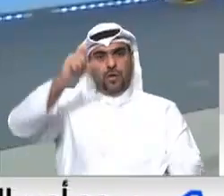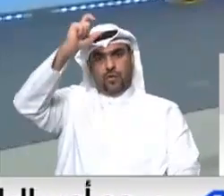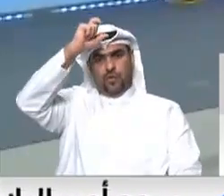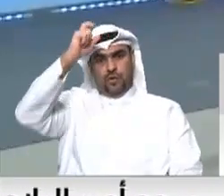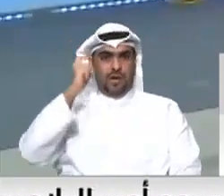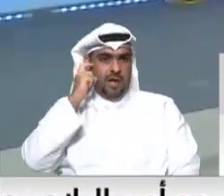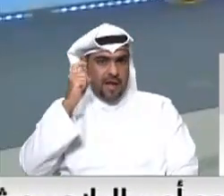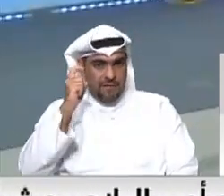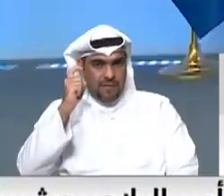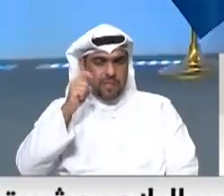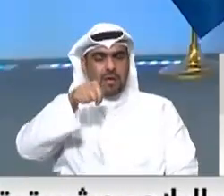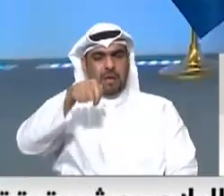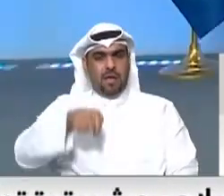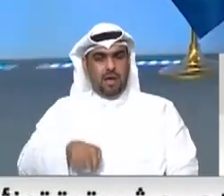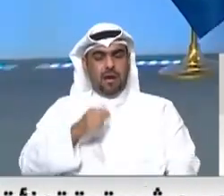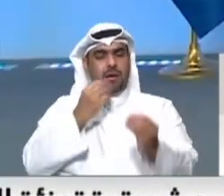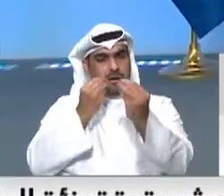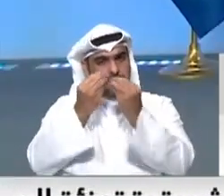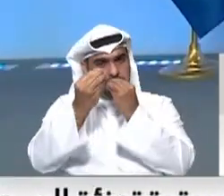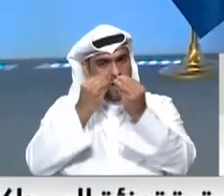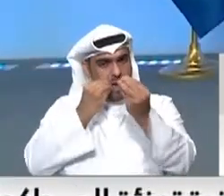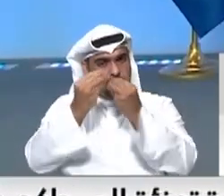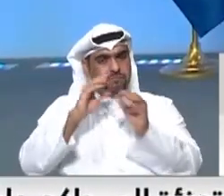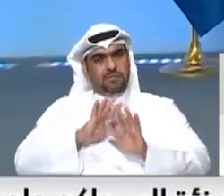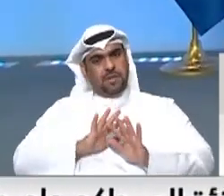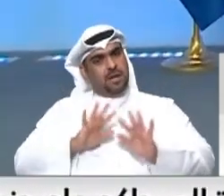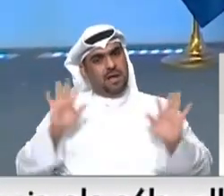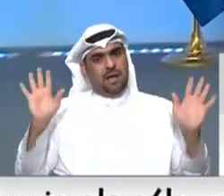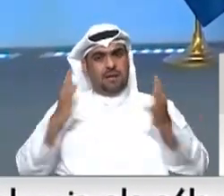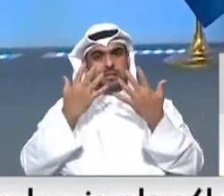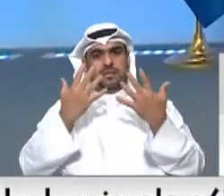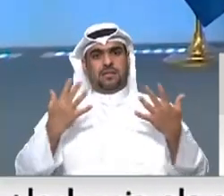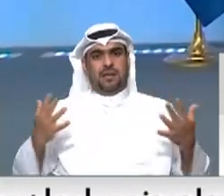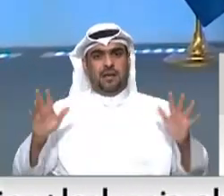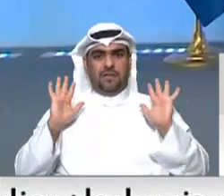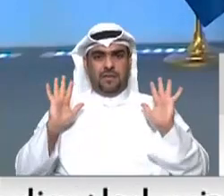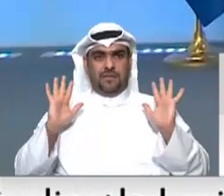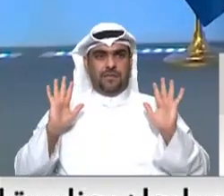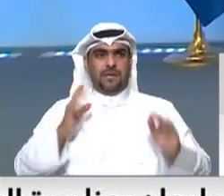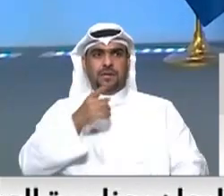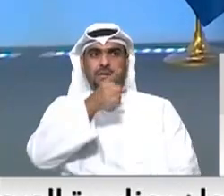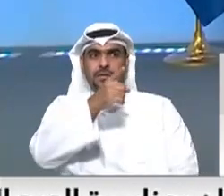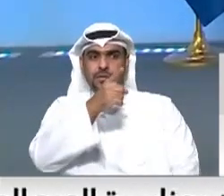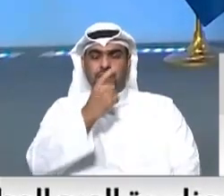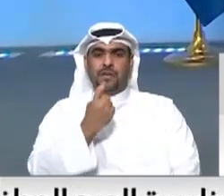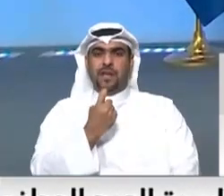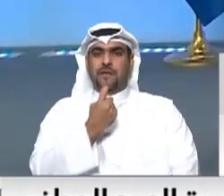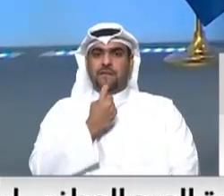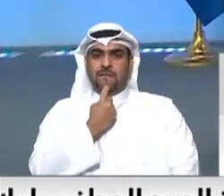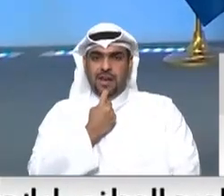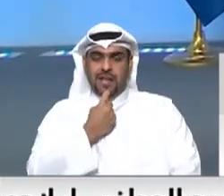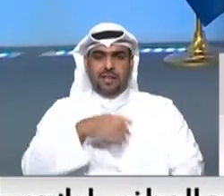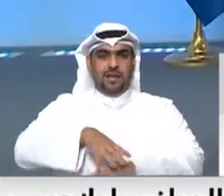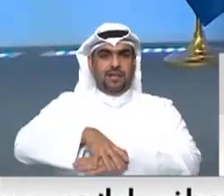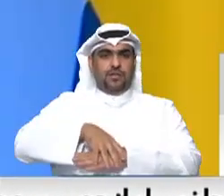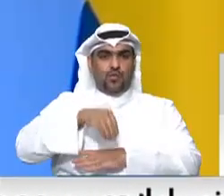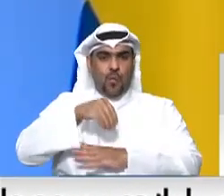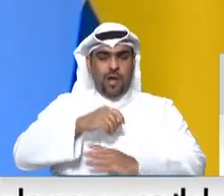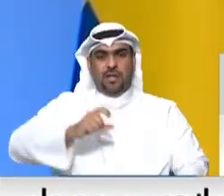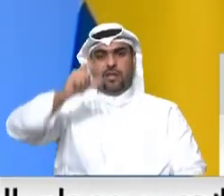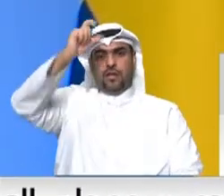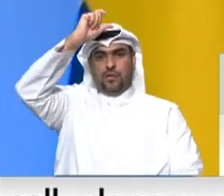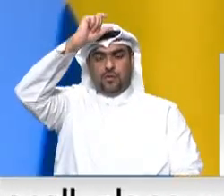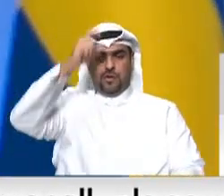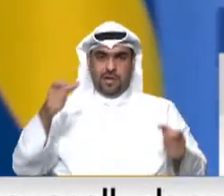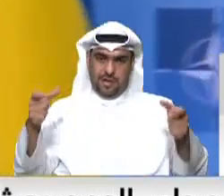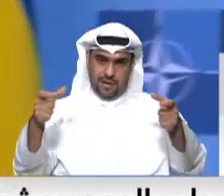مباحثات احتضنها مقر الحلف بين وفود من فنلندا والسويد وتركيا ترأسها وزراء الخارجية.